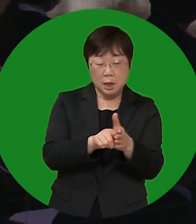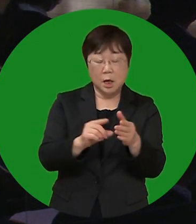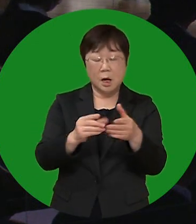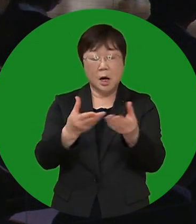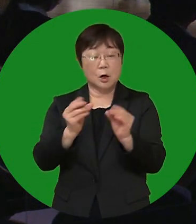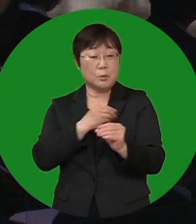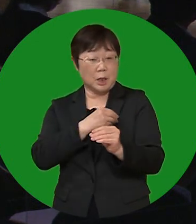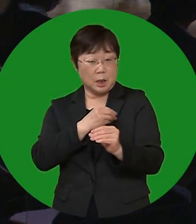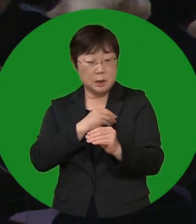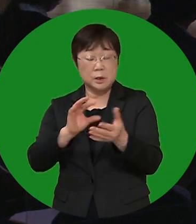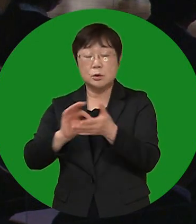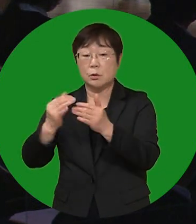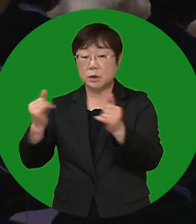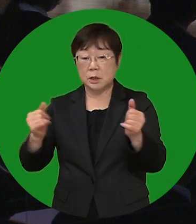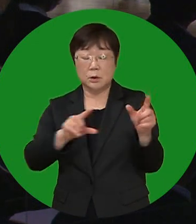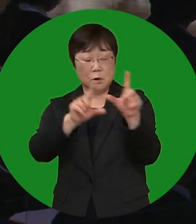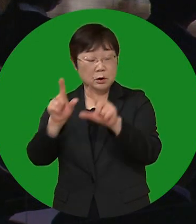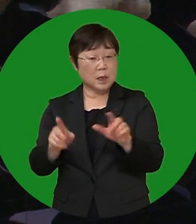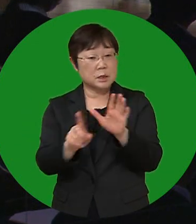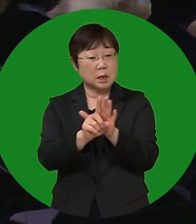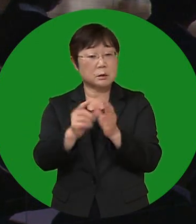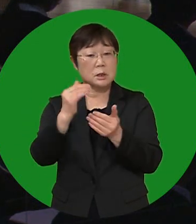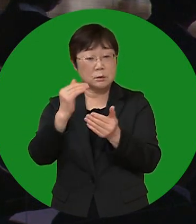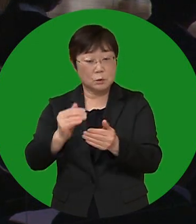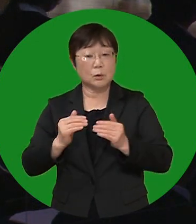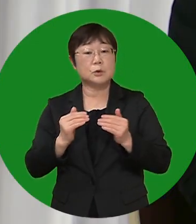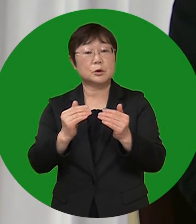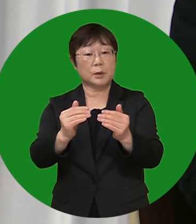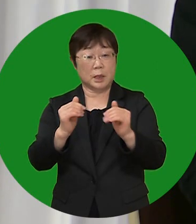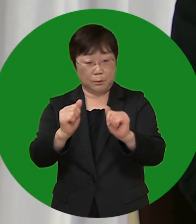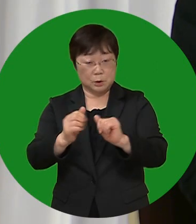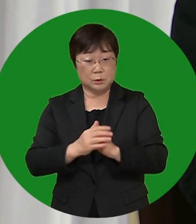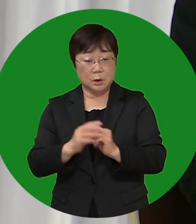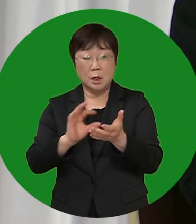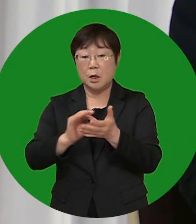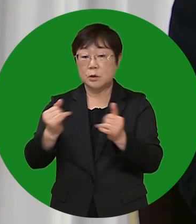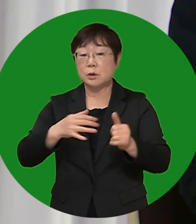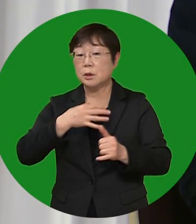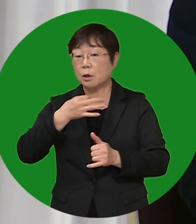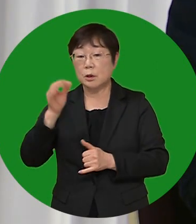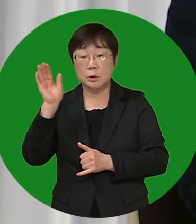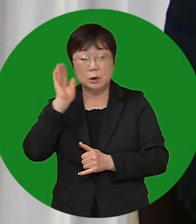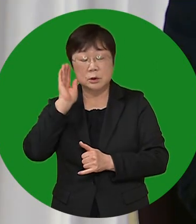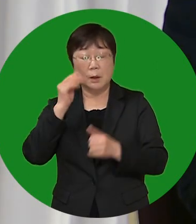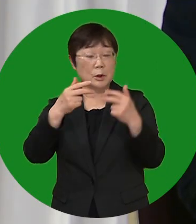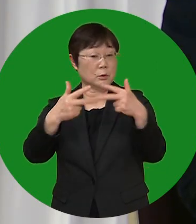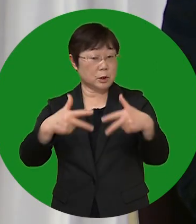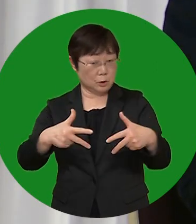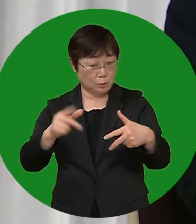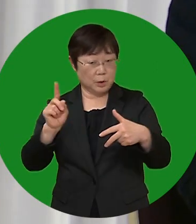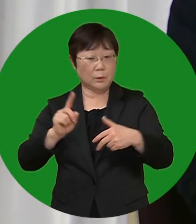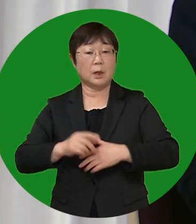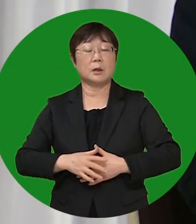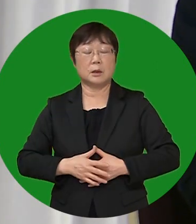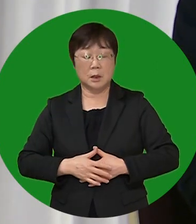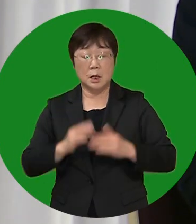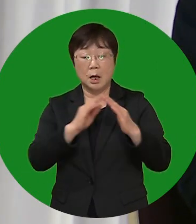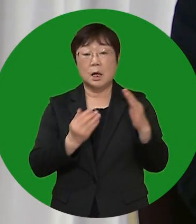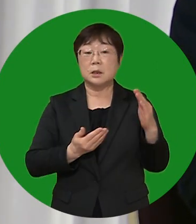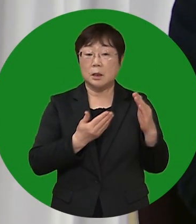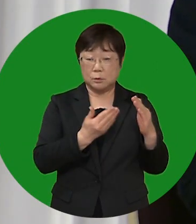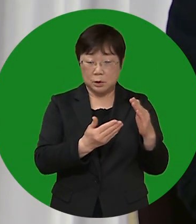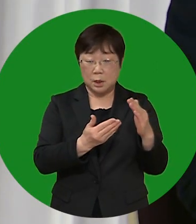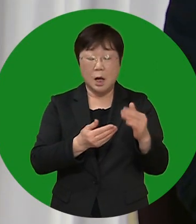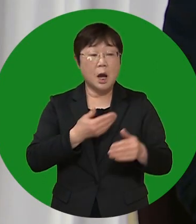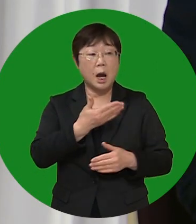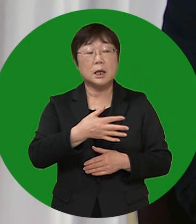組合消費者のですね暮らしに役立つことを勧めていますは消費者の声を聞くための仕組みとしてはですね宅配で